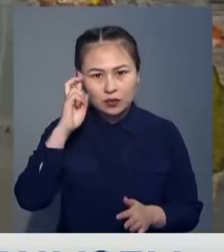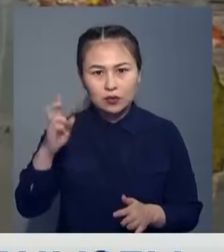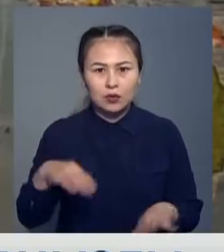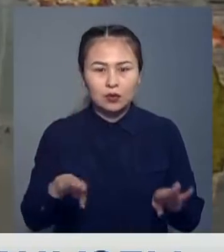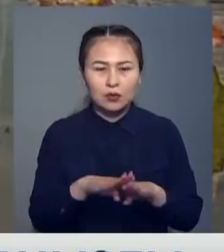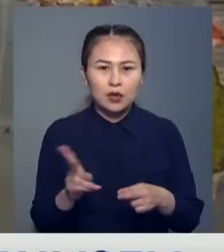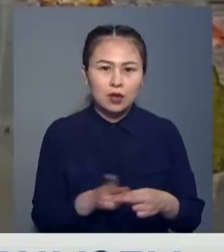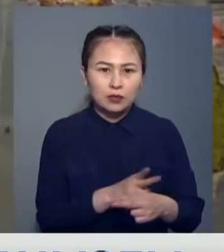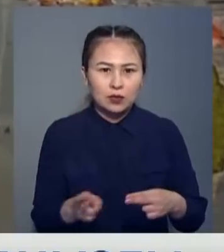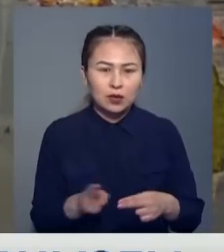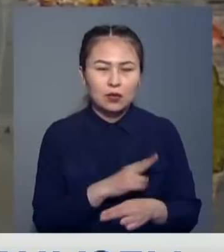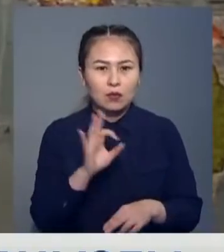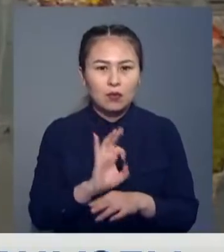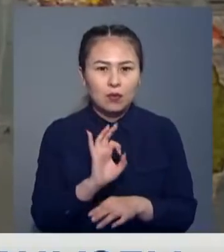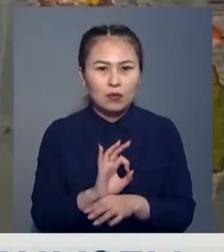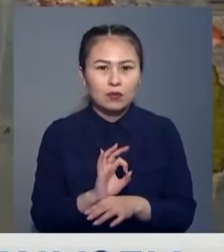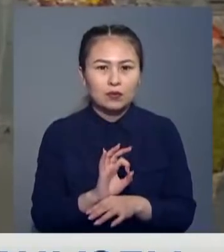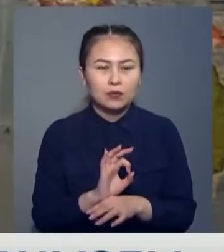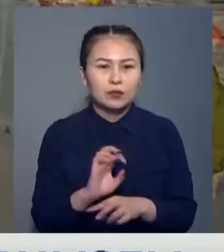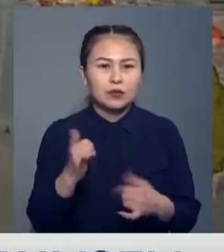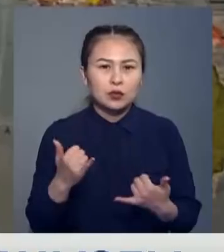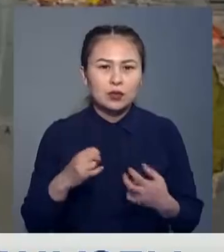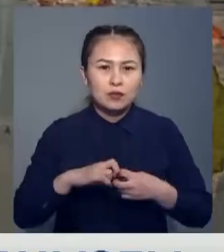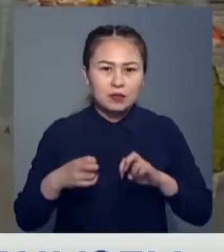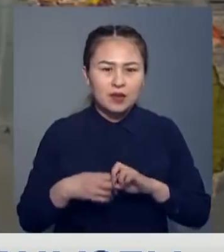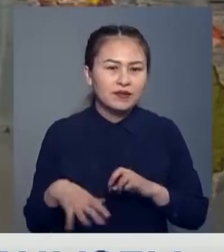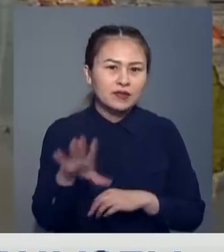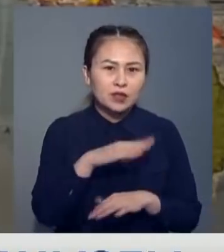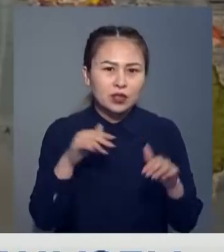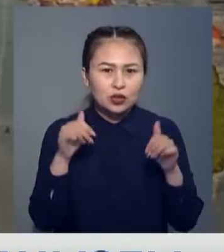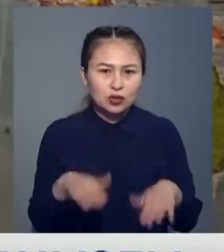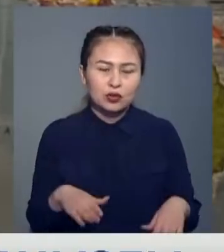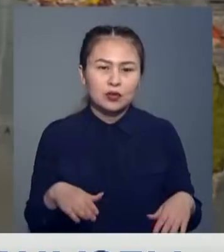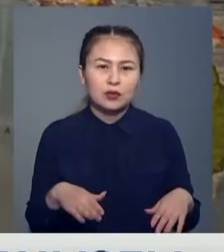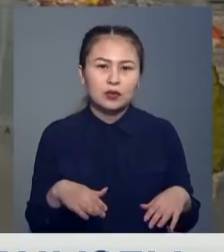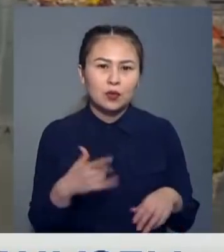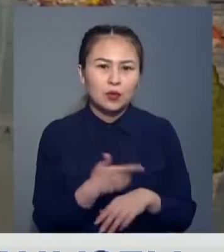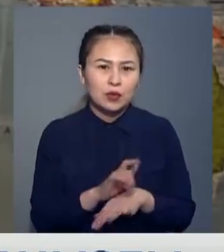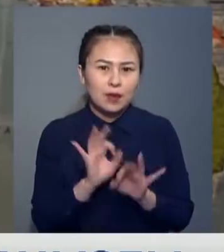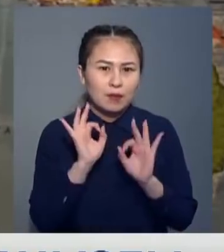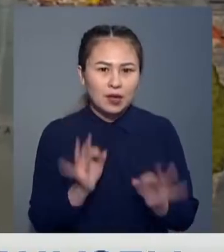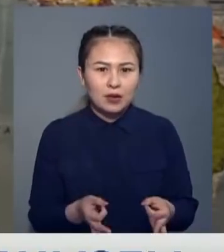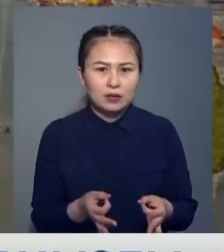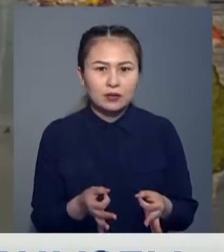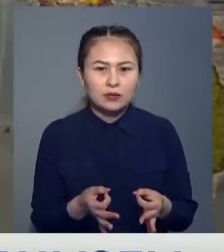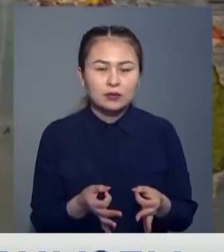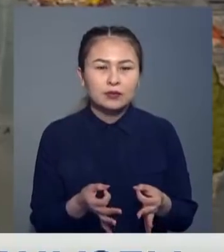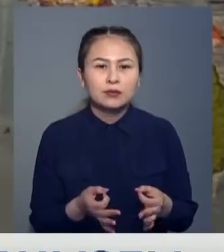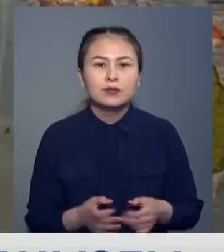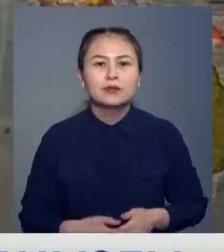аурумен күресу үшін қолға алған барлық шаралар өте орынды деп санаймын.